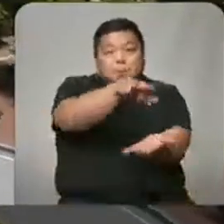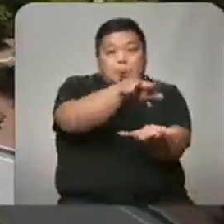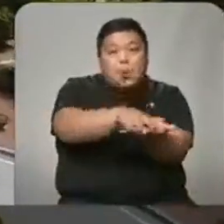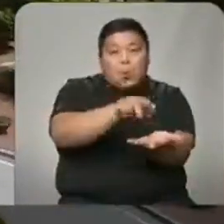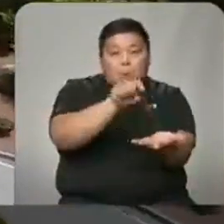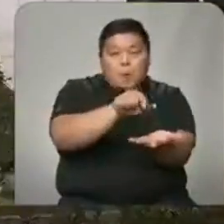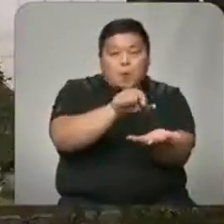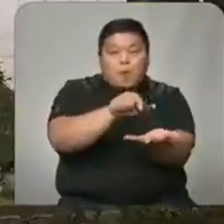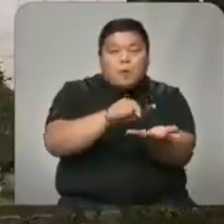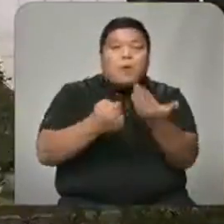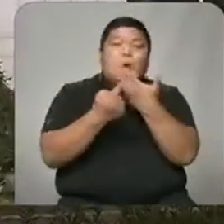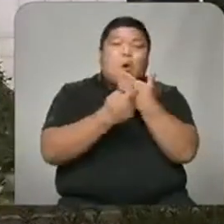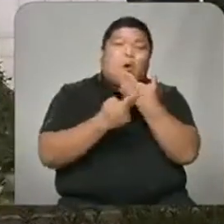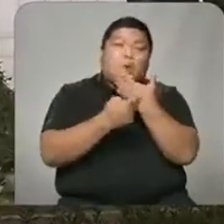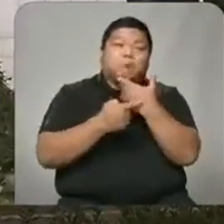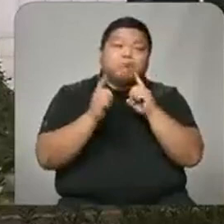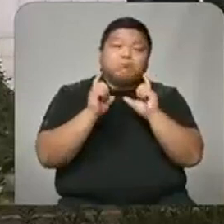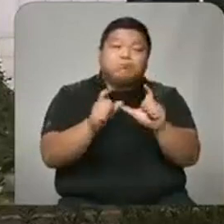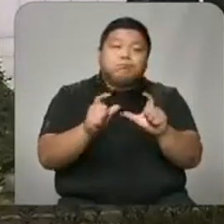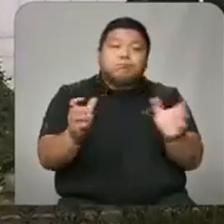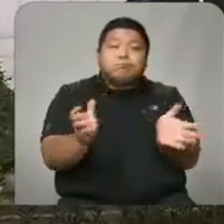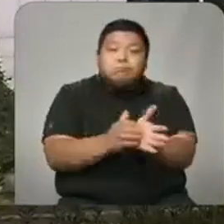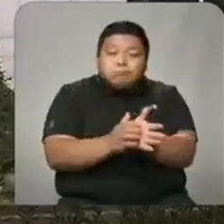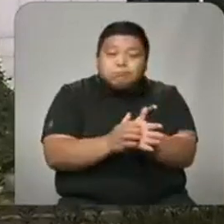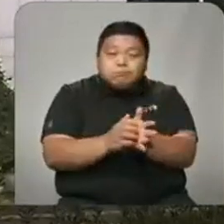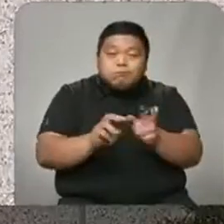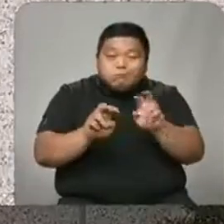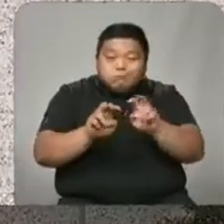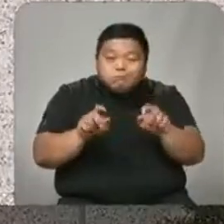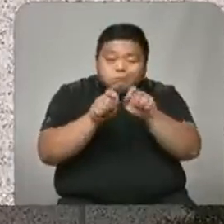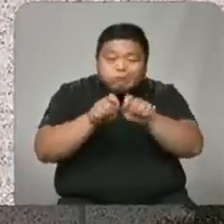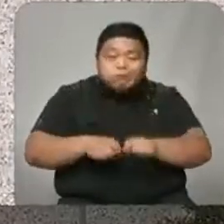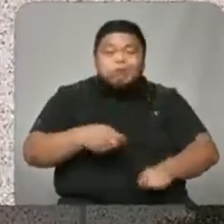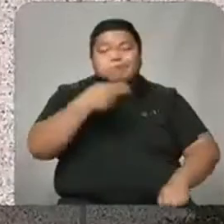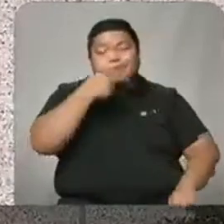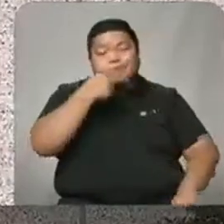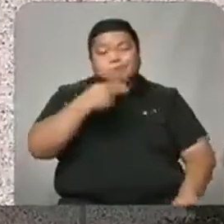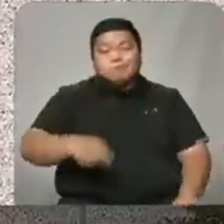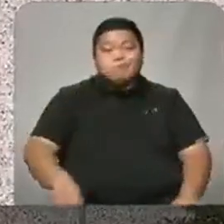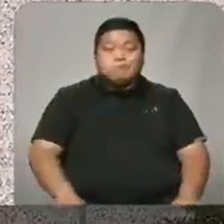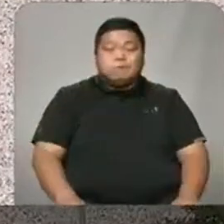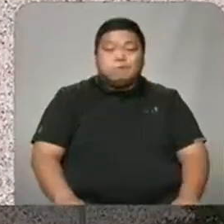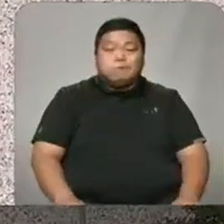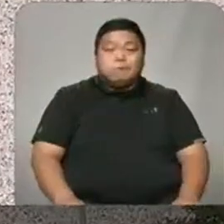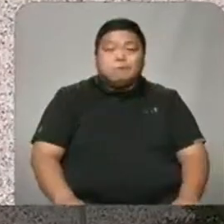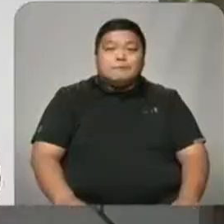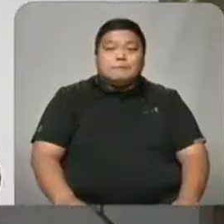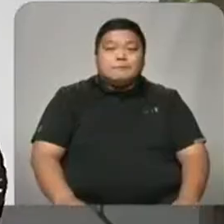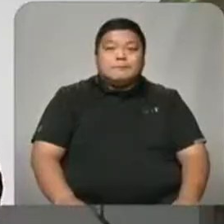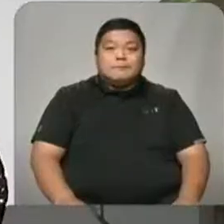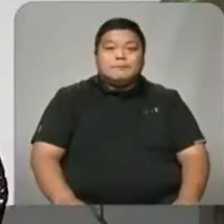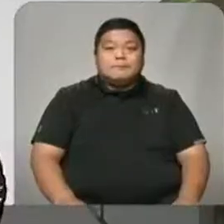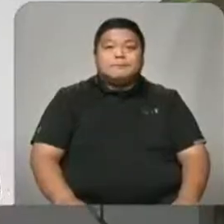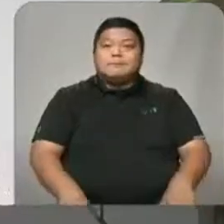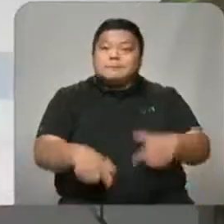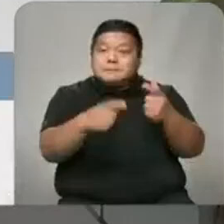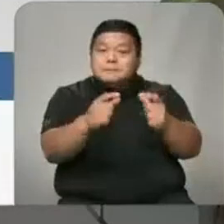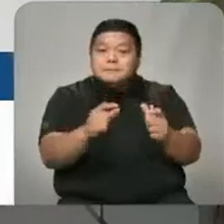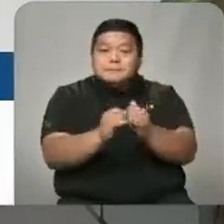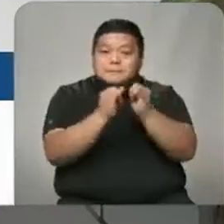내용이 선언적이고 권고적인 형식이라 구체성이 떨어진다는 지적이 나옵니다 지역사회에서 함께